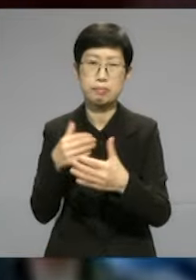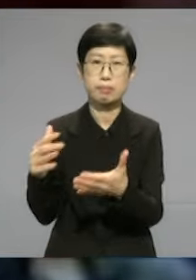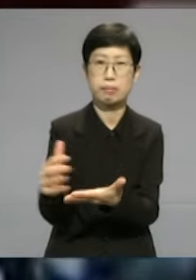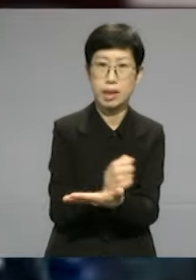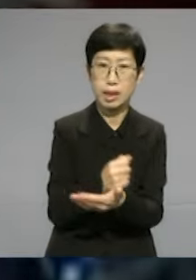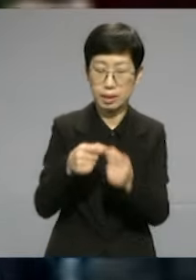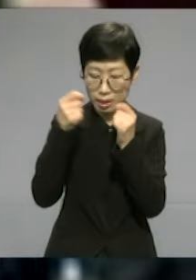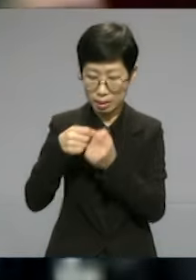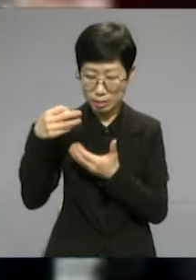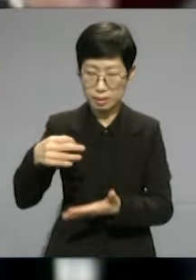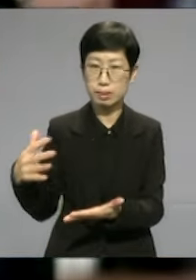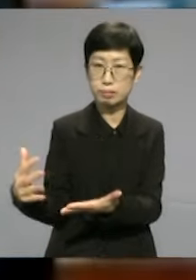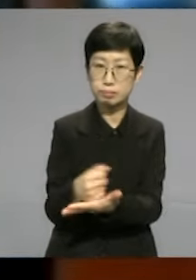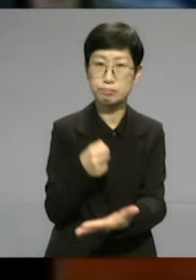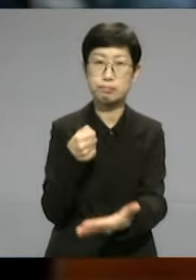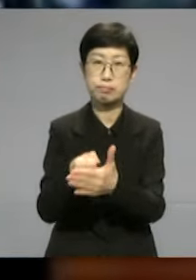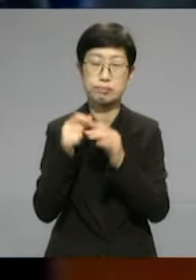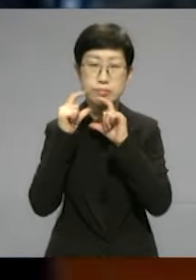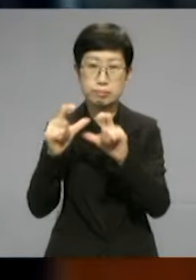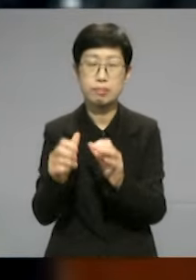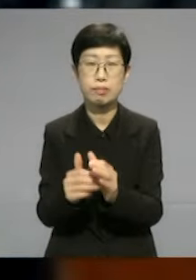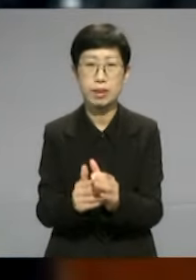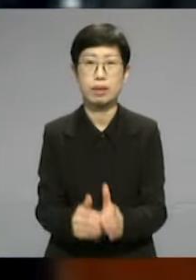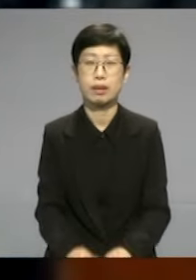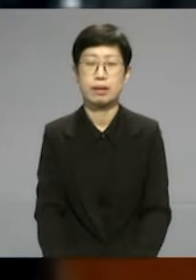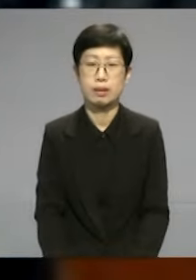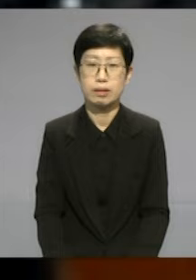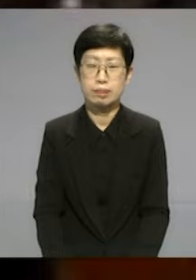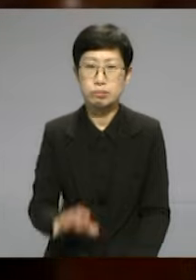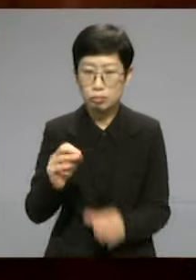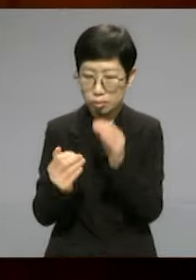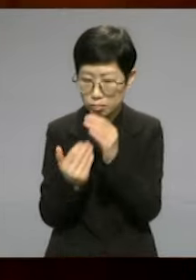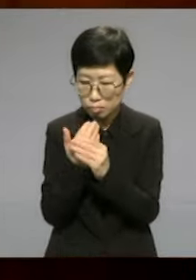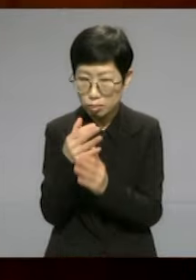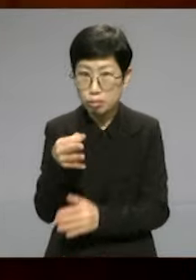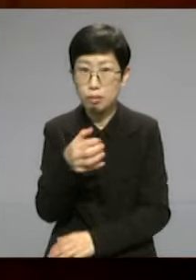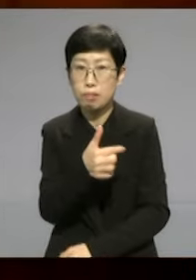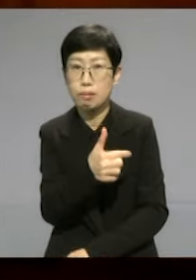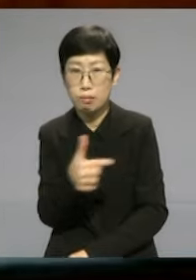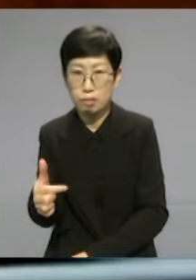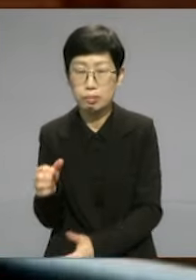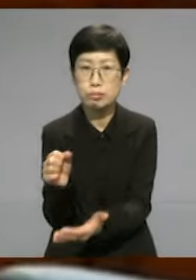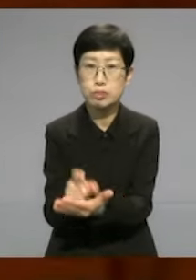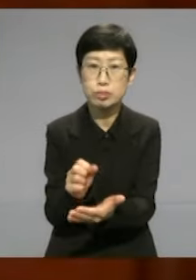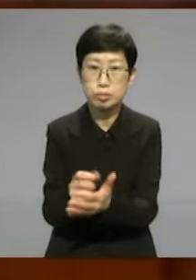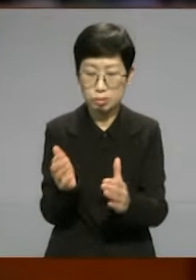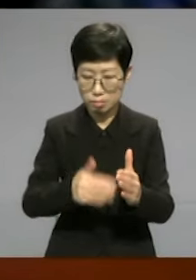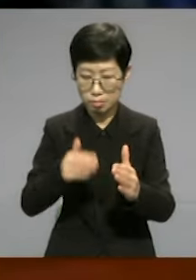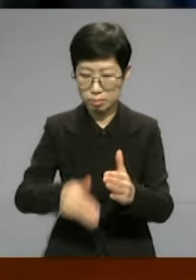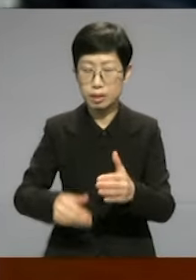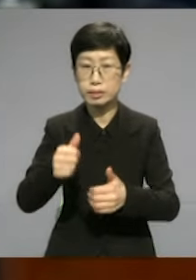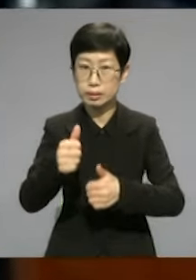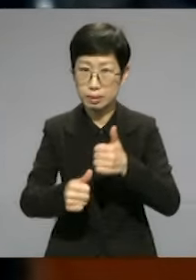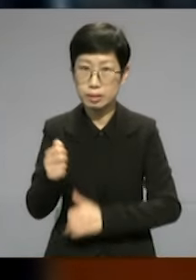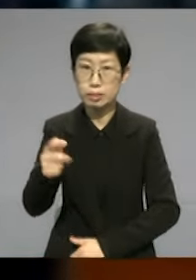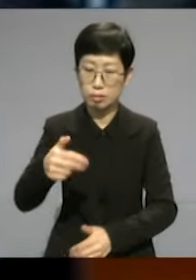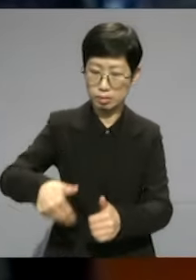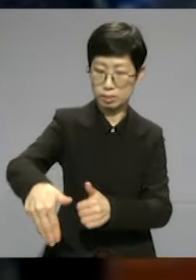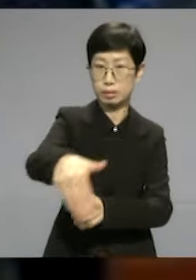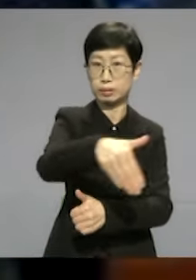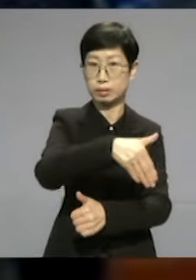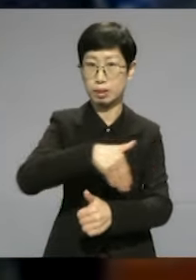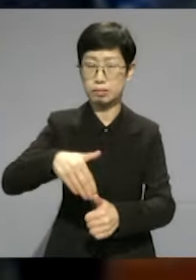재산 몰수 판결을 내렸습니다 재판부는 뇌물 액수가 크고 축구에 공정한 경쟁 질서와 산업